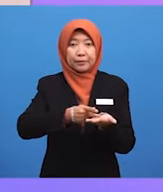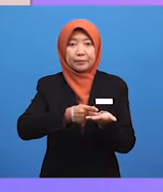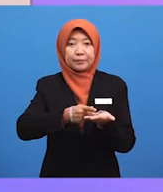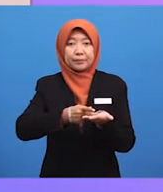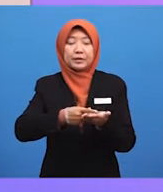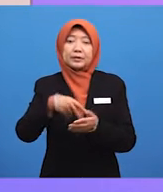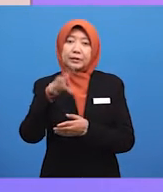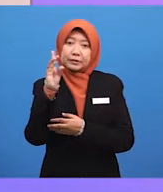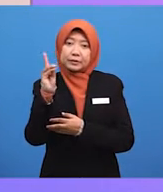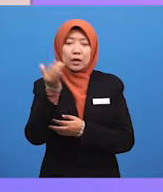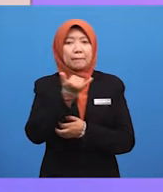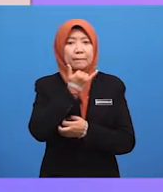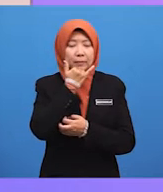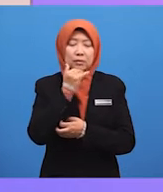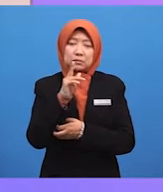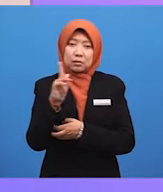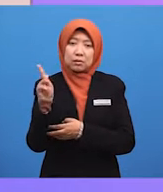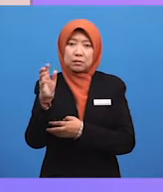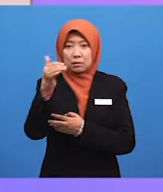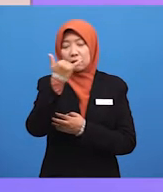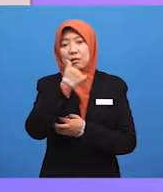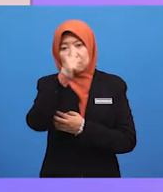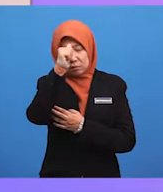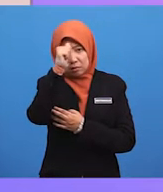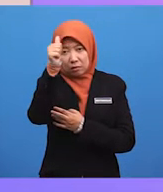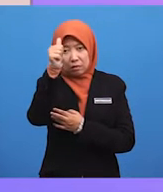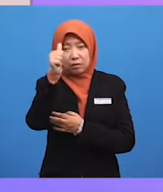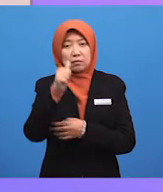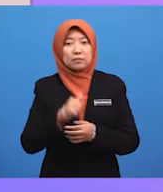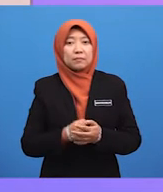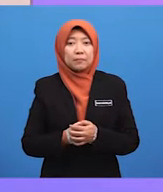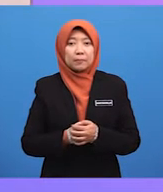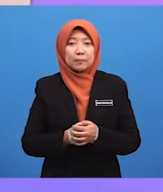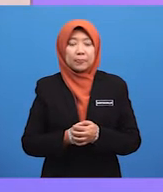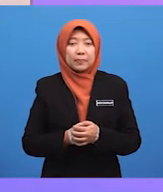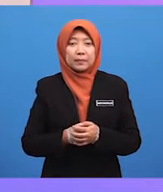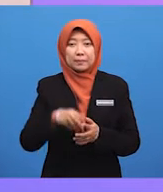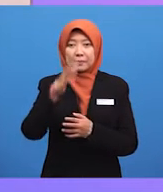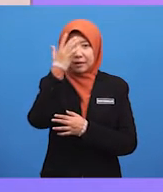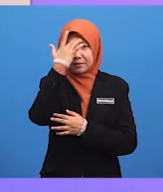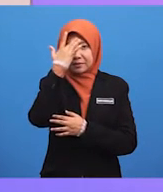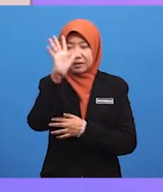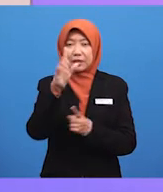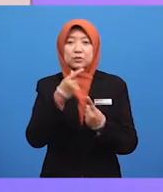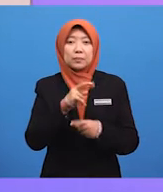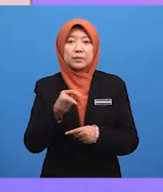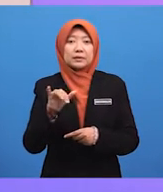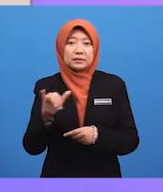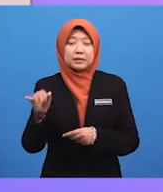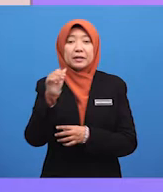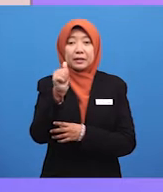D. menyalahkan Allah. Ya, kamu memang pandai. Jawapannya